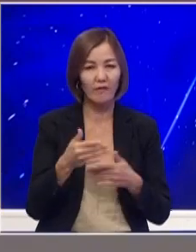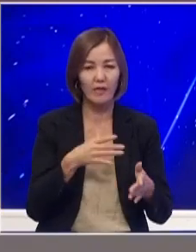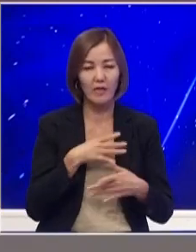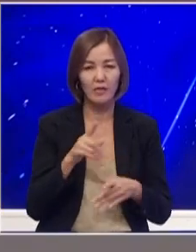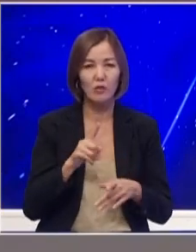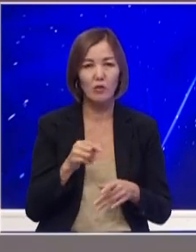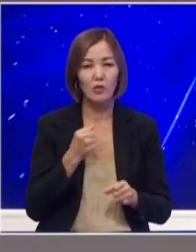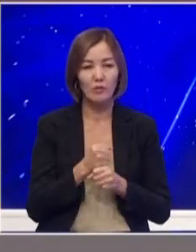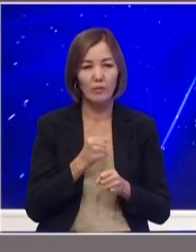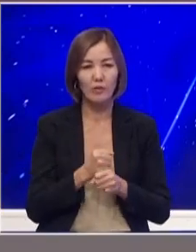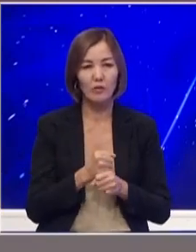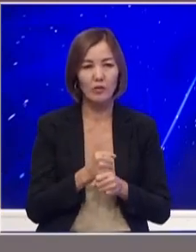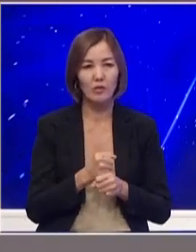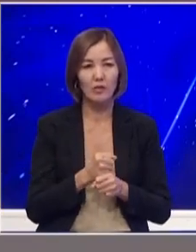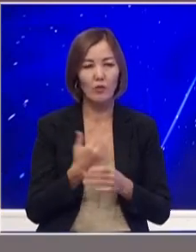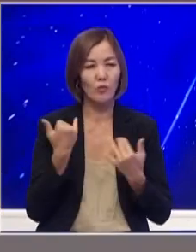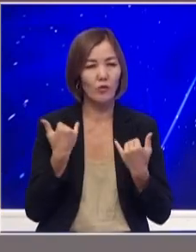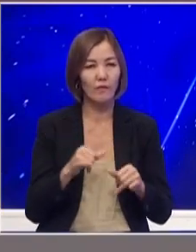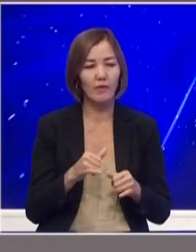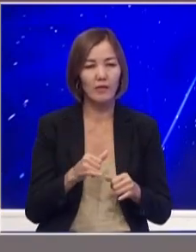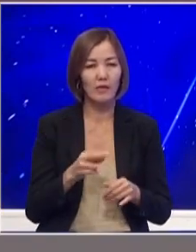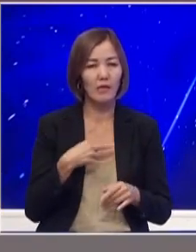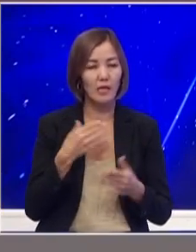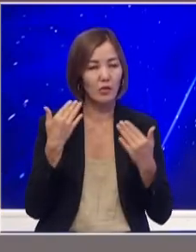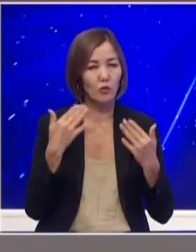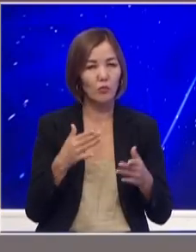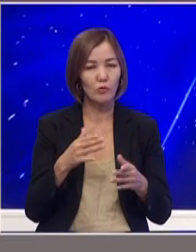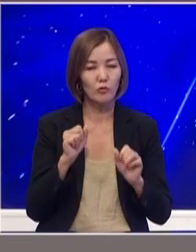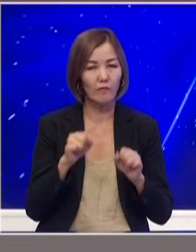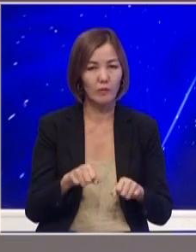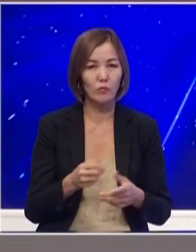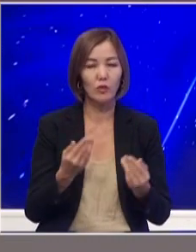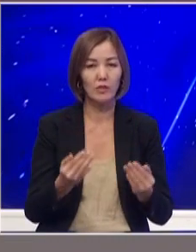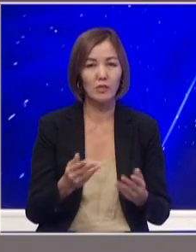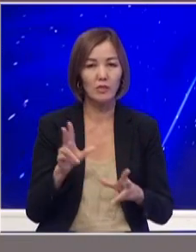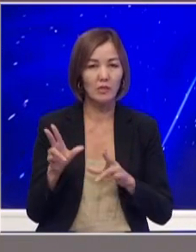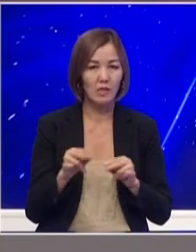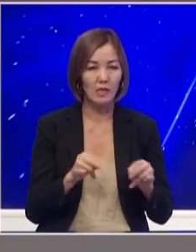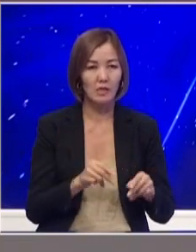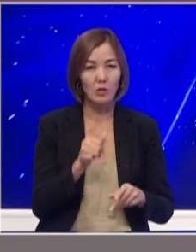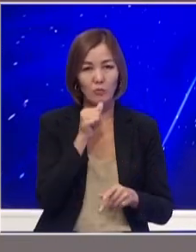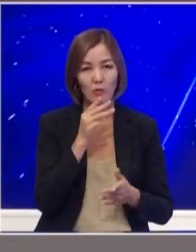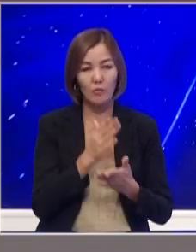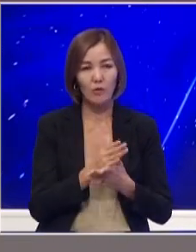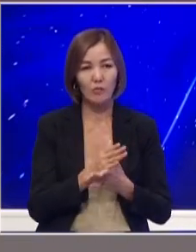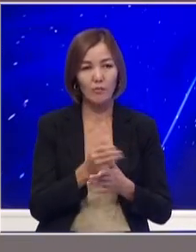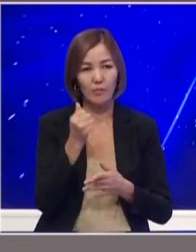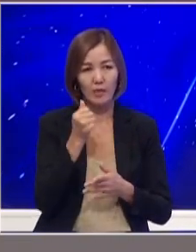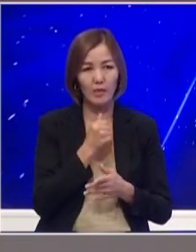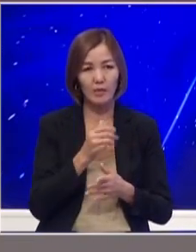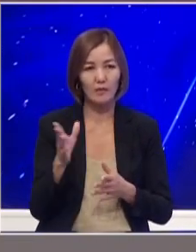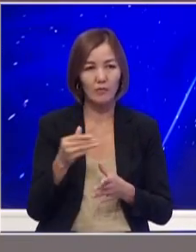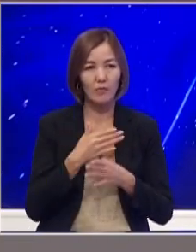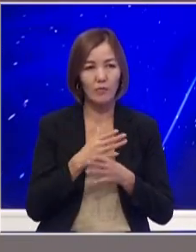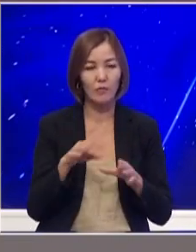что происходит со мной сейчас, невероятно. Я никогда не думал, что это возможно. Сейчас я счастлив, что попробовал. Я благодарен всем, кто помог